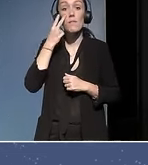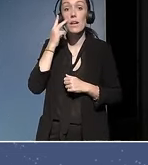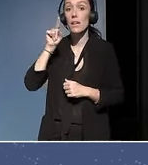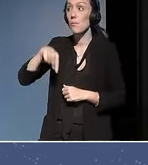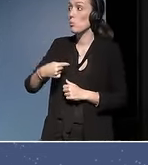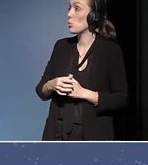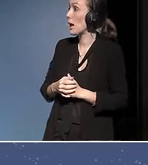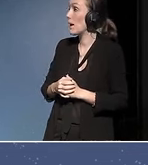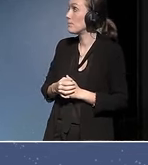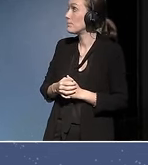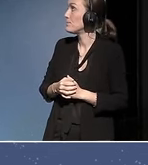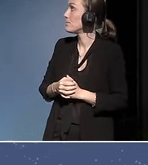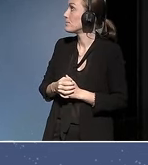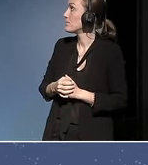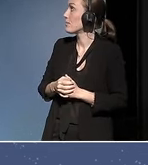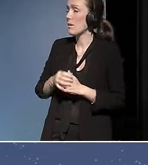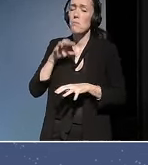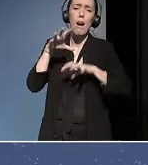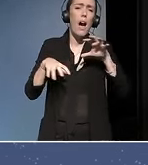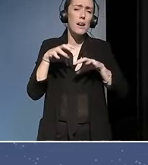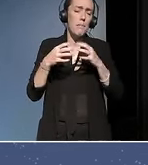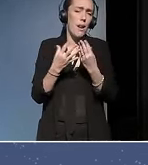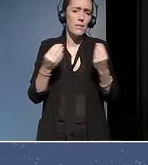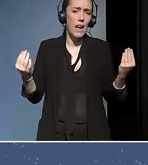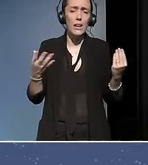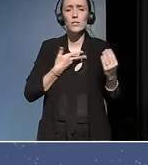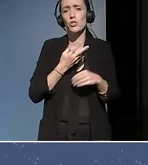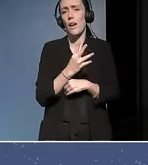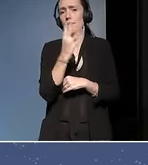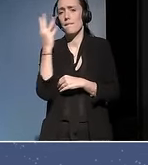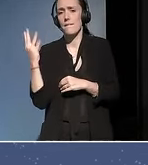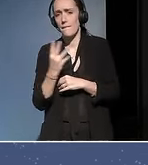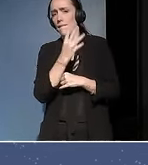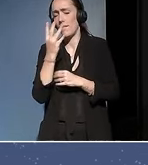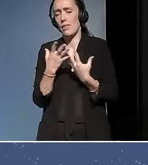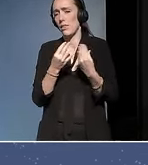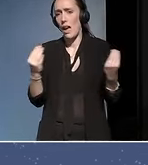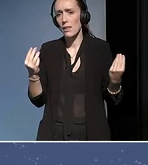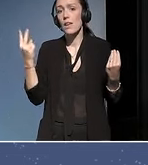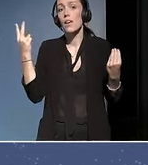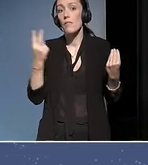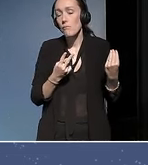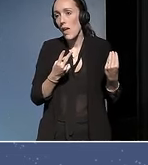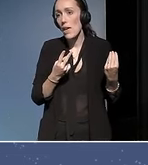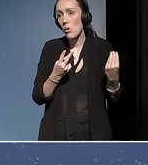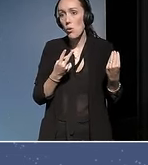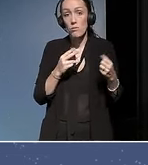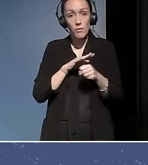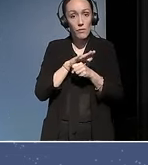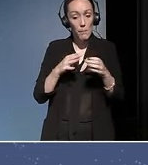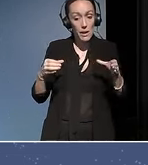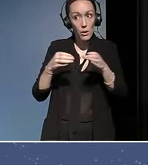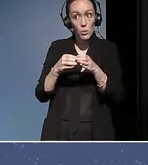state sviluppate da tanti animali nel passato nella storia della vita animali che non sono per nulla parenti ma